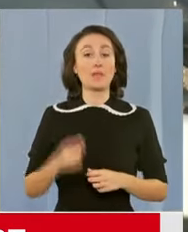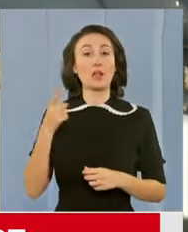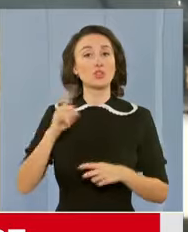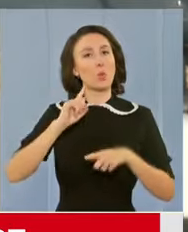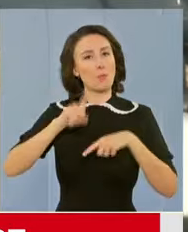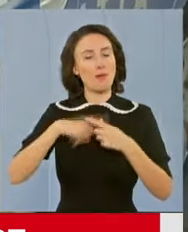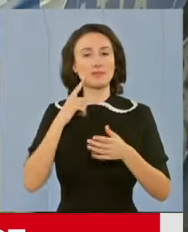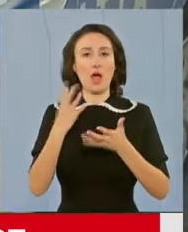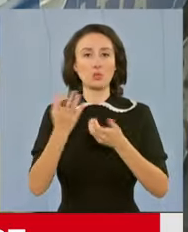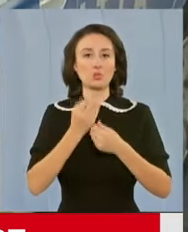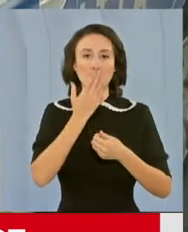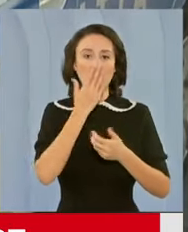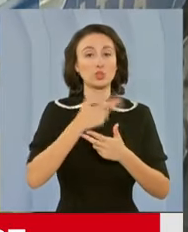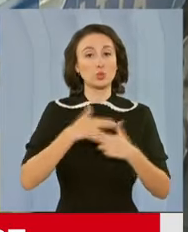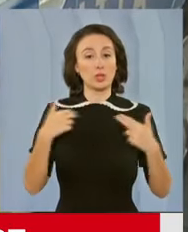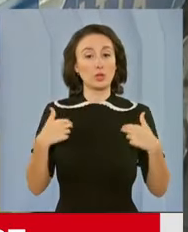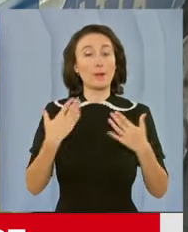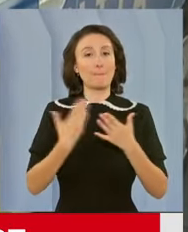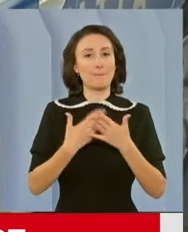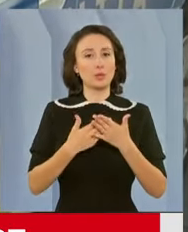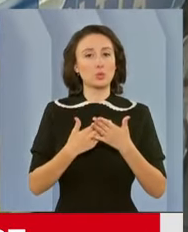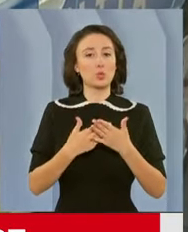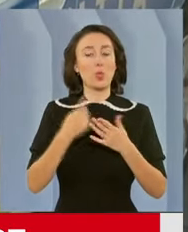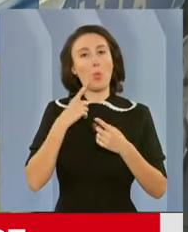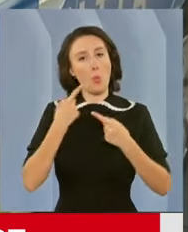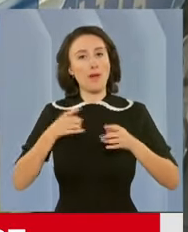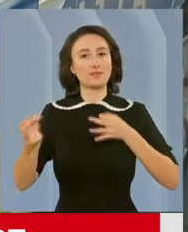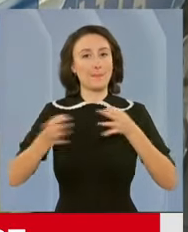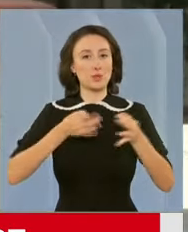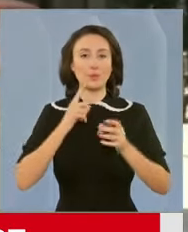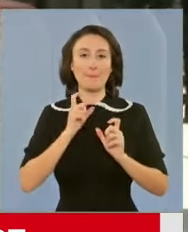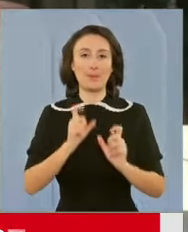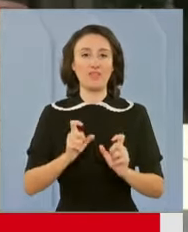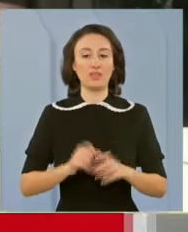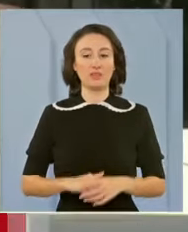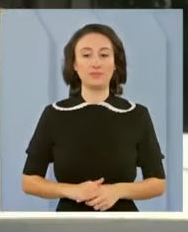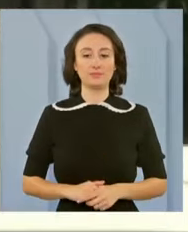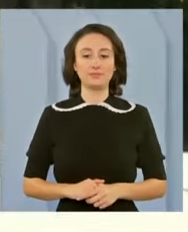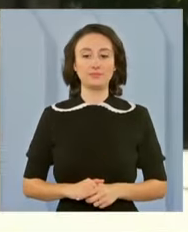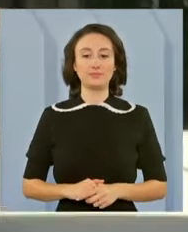Acesta urmează să fie adus în fața judecătorilor pentru trasarea unei alte măsuri preventive.